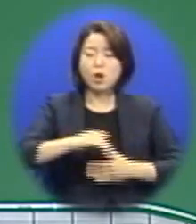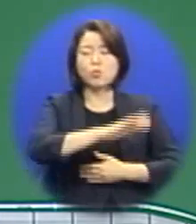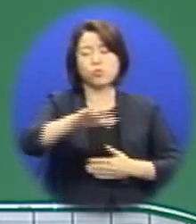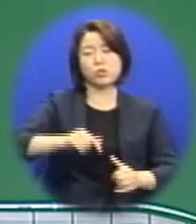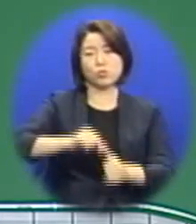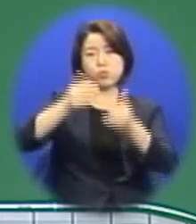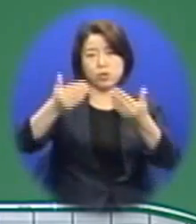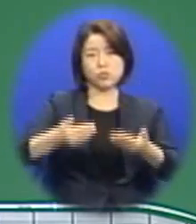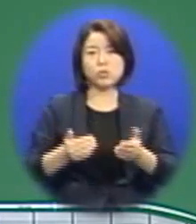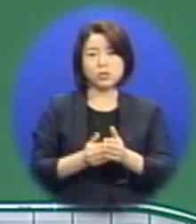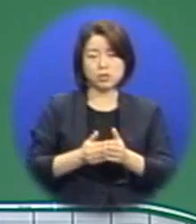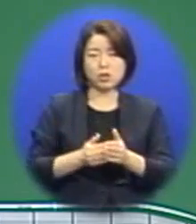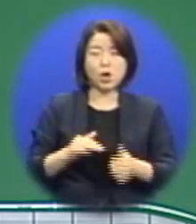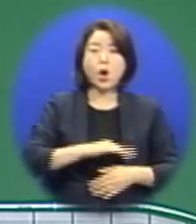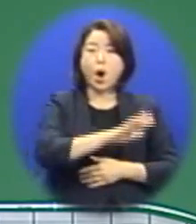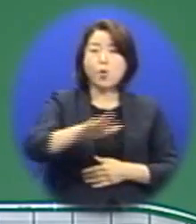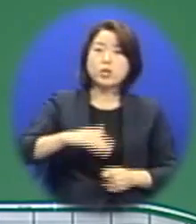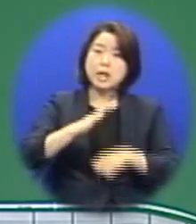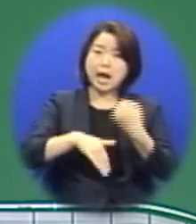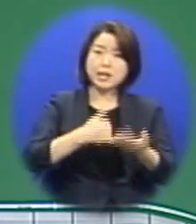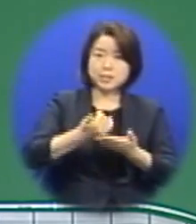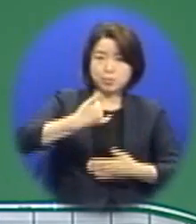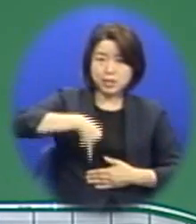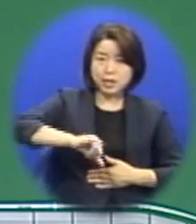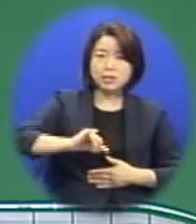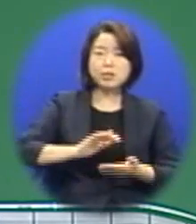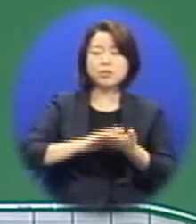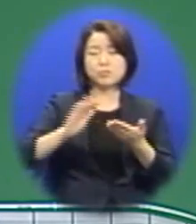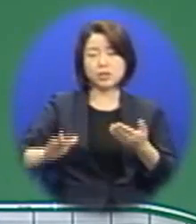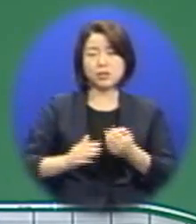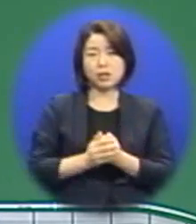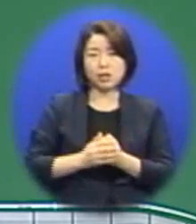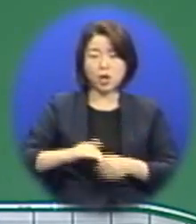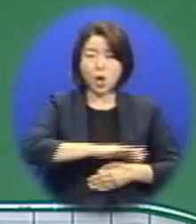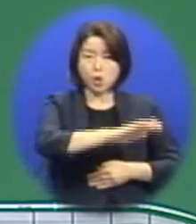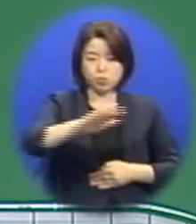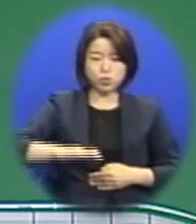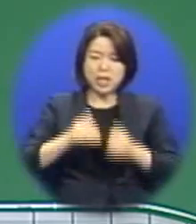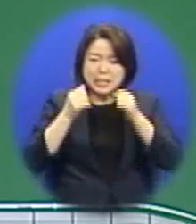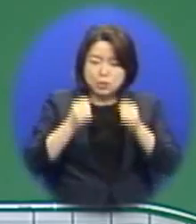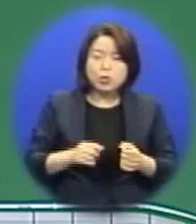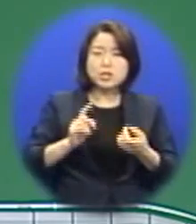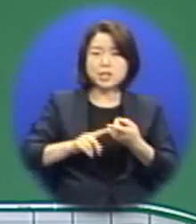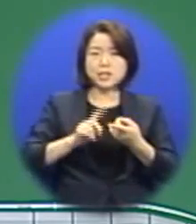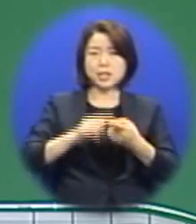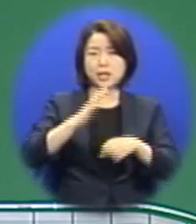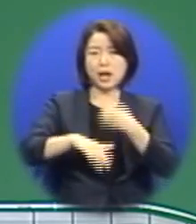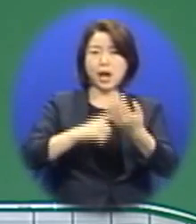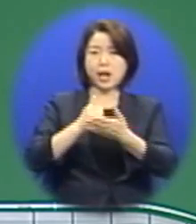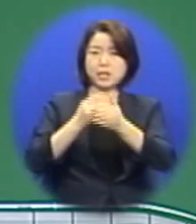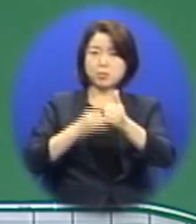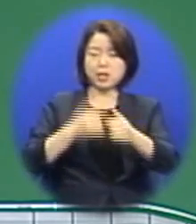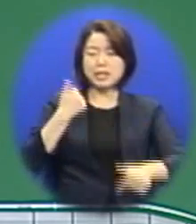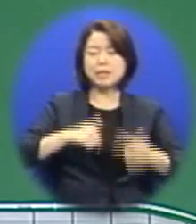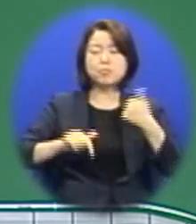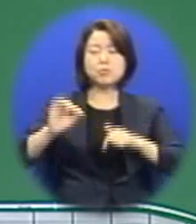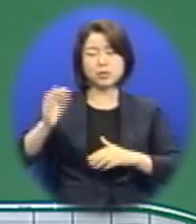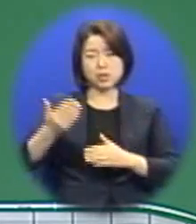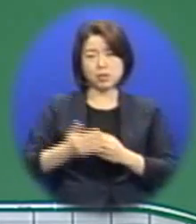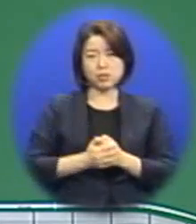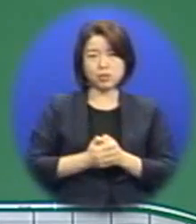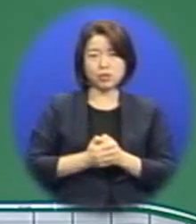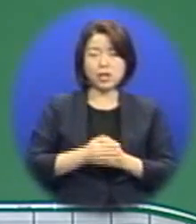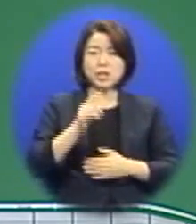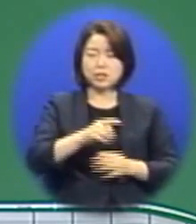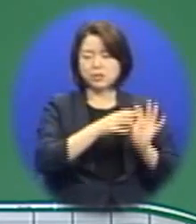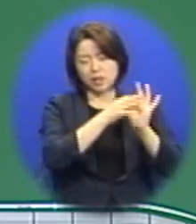구원하셨어요. 우리는 하나님의 자녀예요. 우리의 존재 자체가 하나님의 기쁨이 됐어요. 그걸